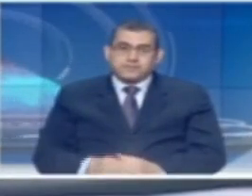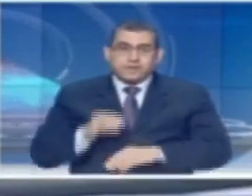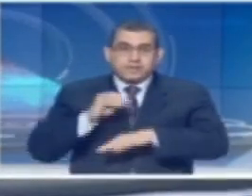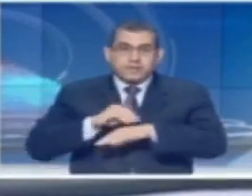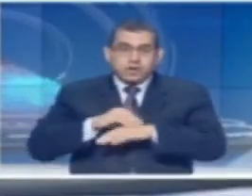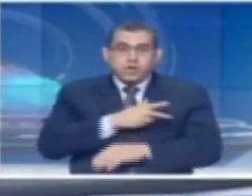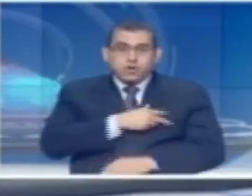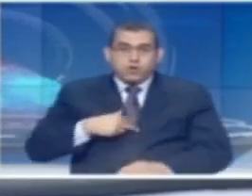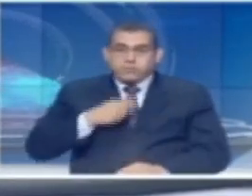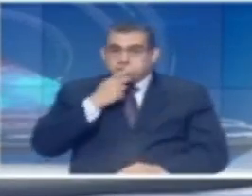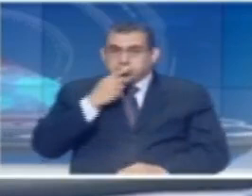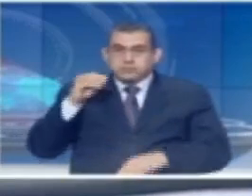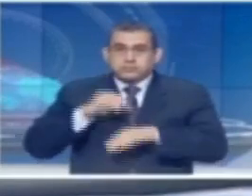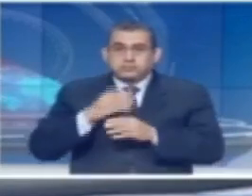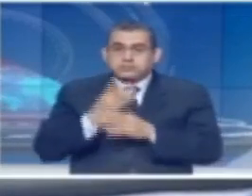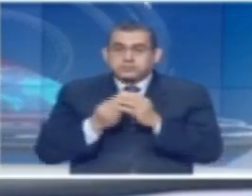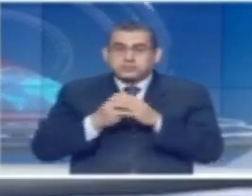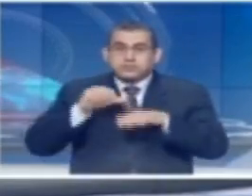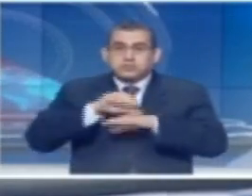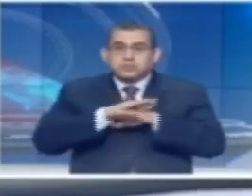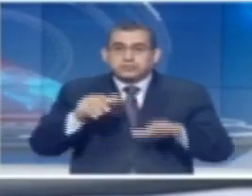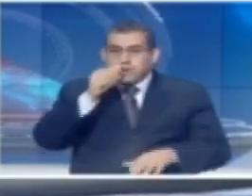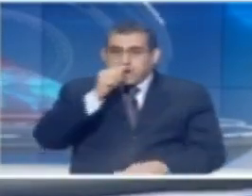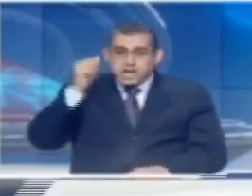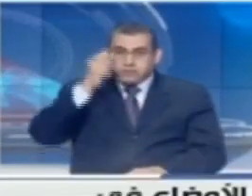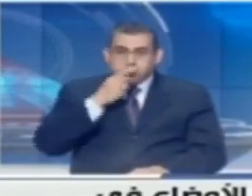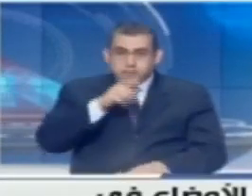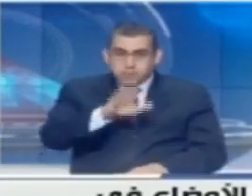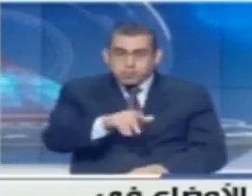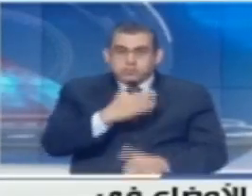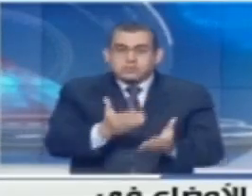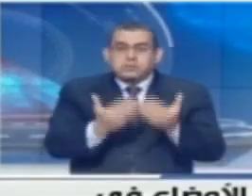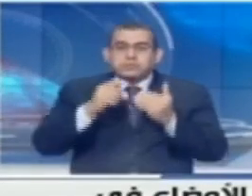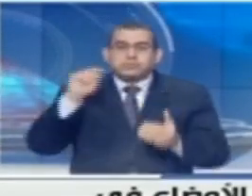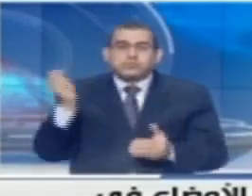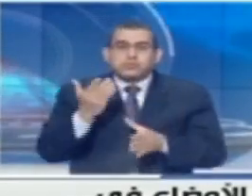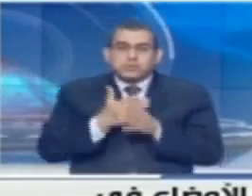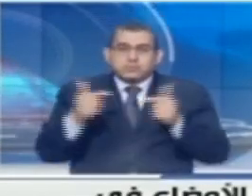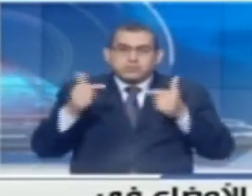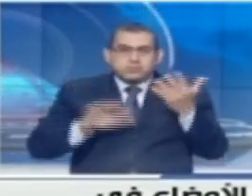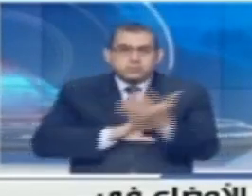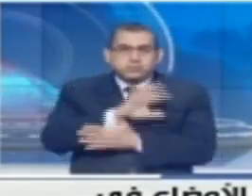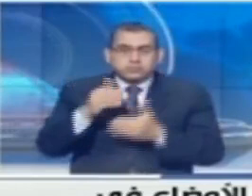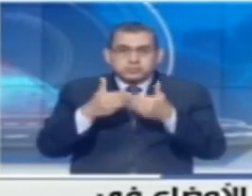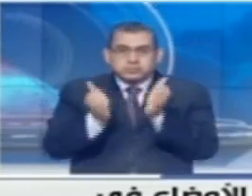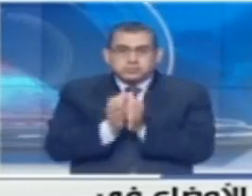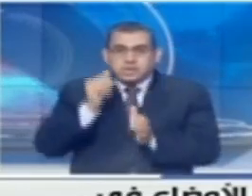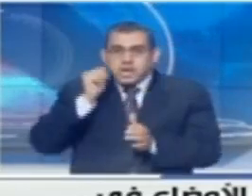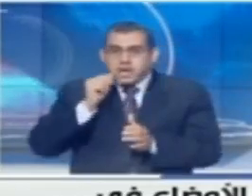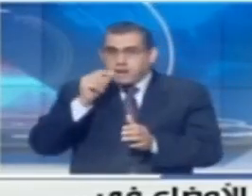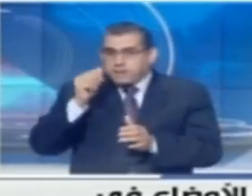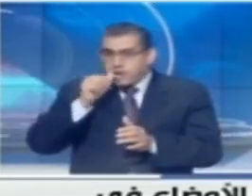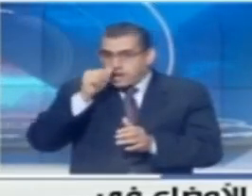دعت الحكومة البريطانية مواطنيها لمغادرة إثيوبيا بشكل فوري وسط احتدام المعارك بين القوات الإثيوبية وجبهة تحرير